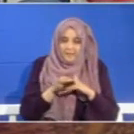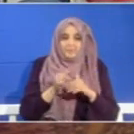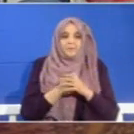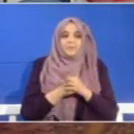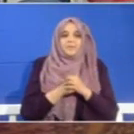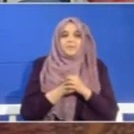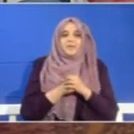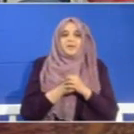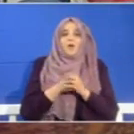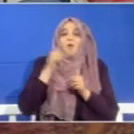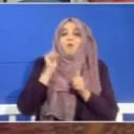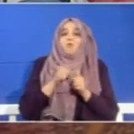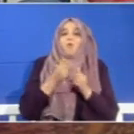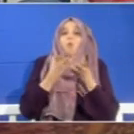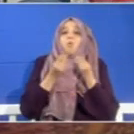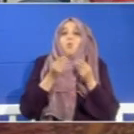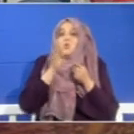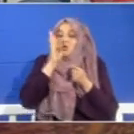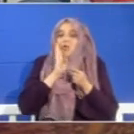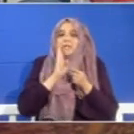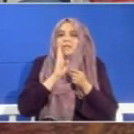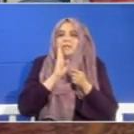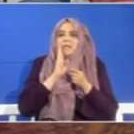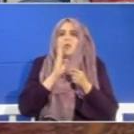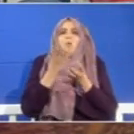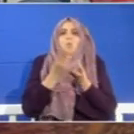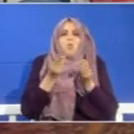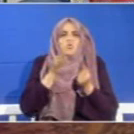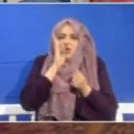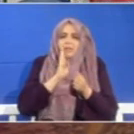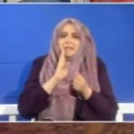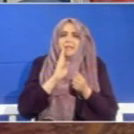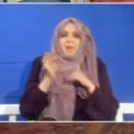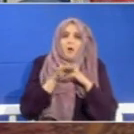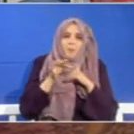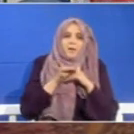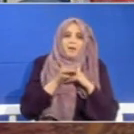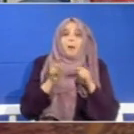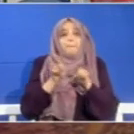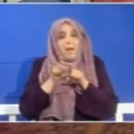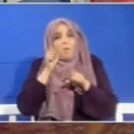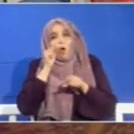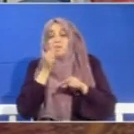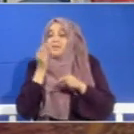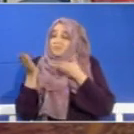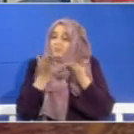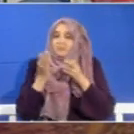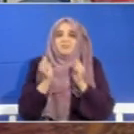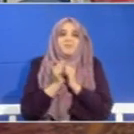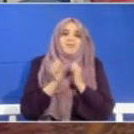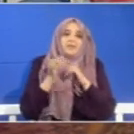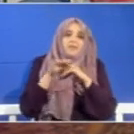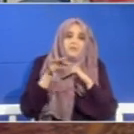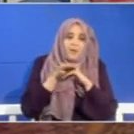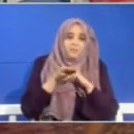لهم بالغوا في الإحسان لأزواجكم، ونقول للأزواج بالغوا في الإحسان